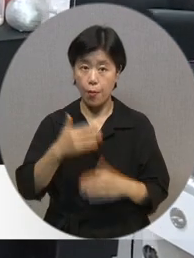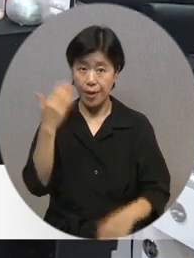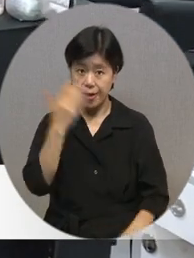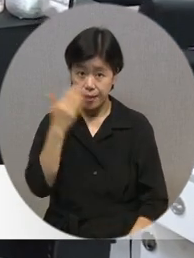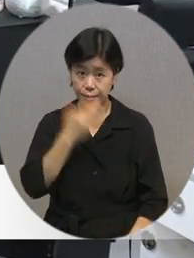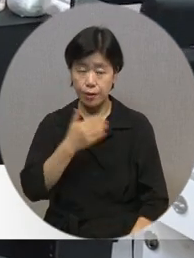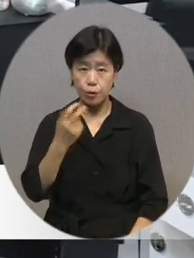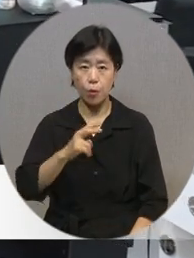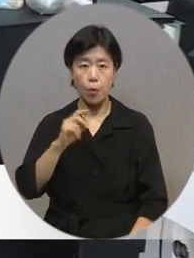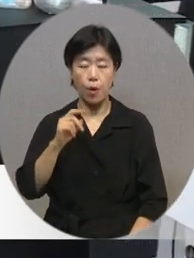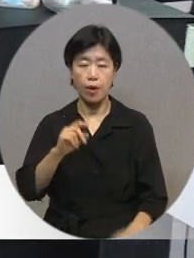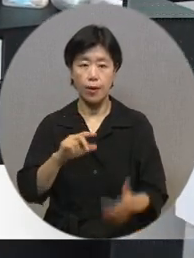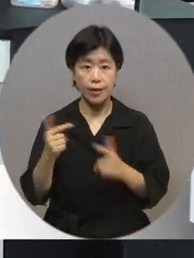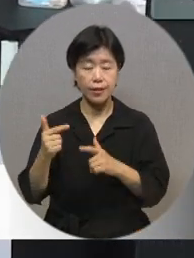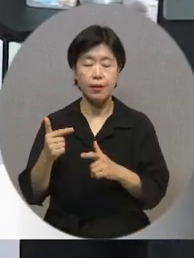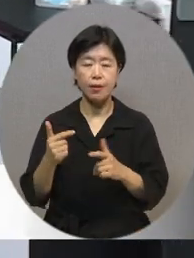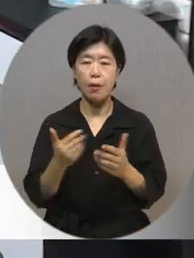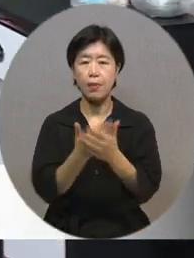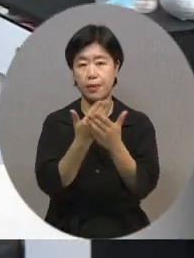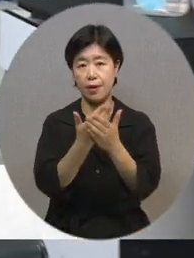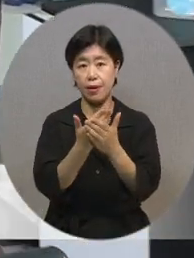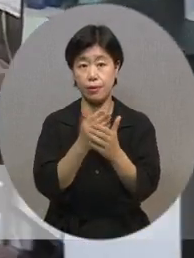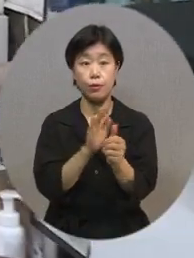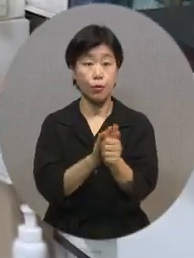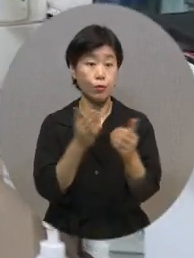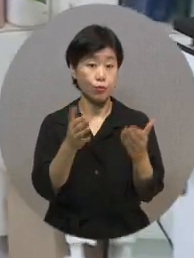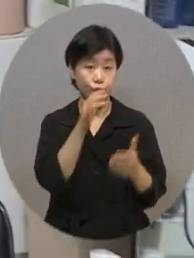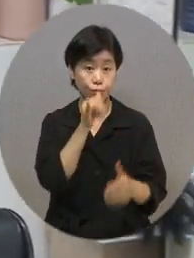관련 지역경제 활성화에도 기여될 것으로 기대됩니다.